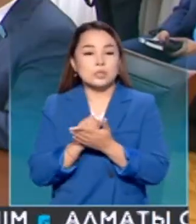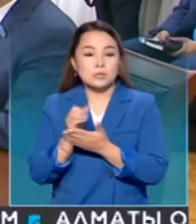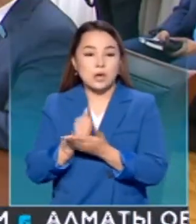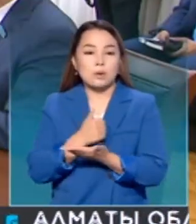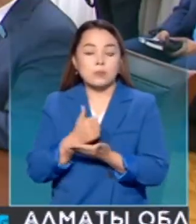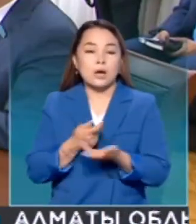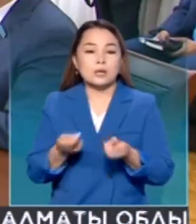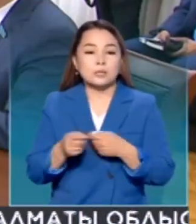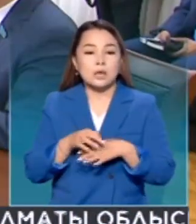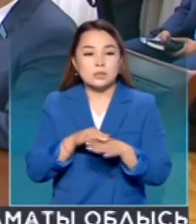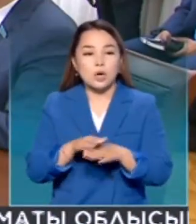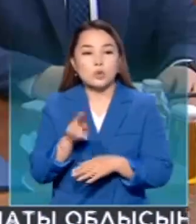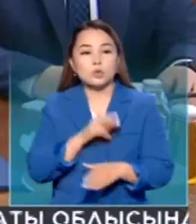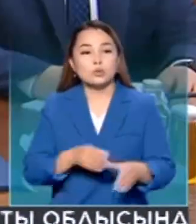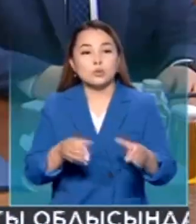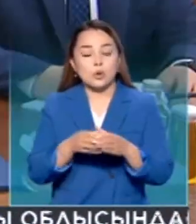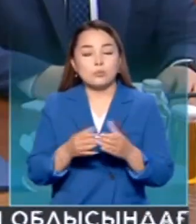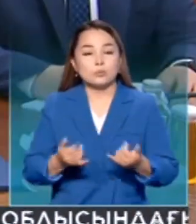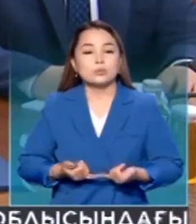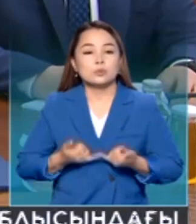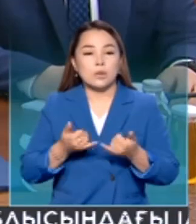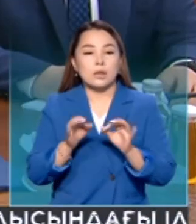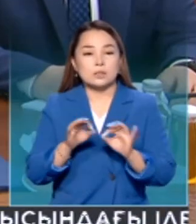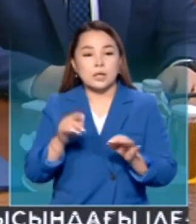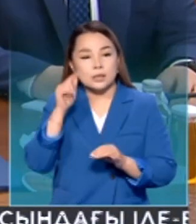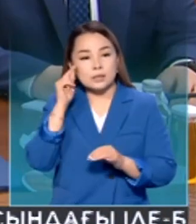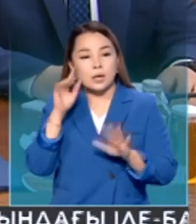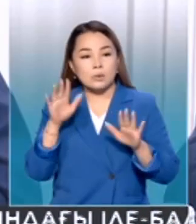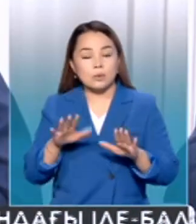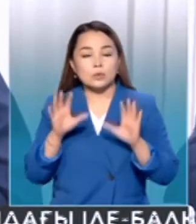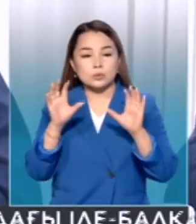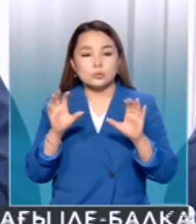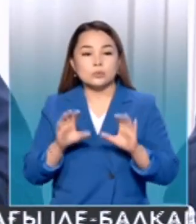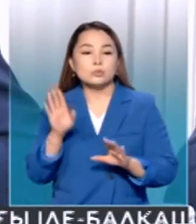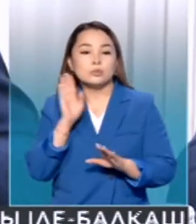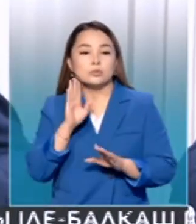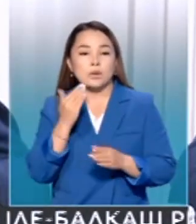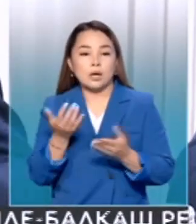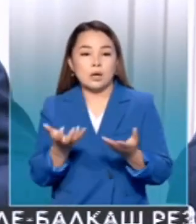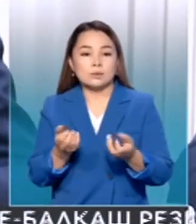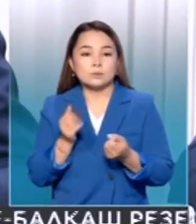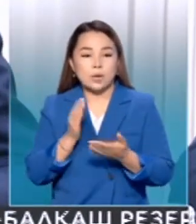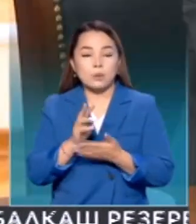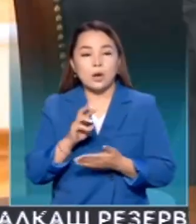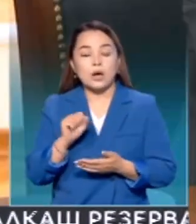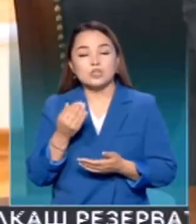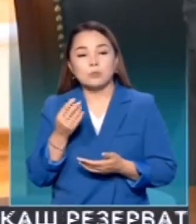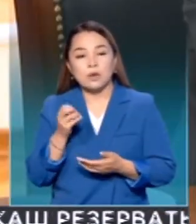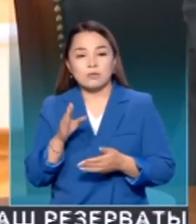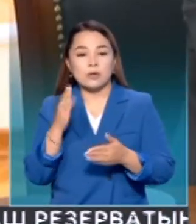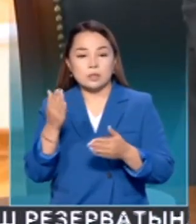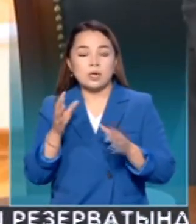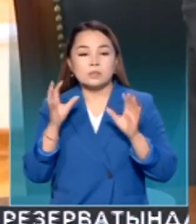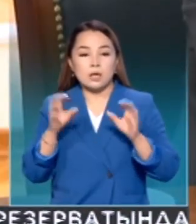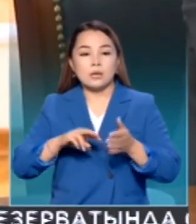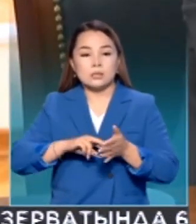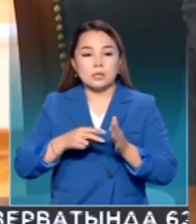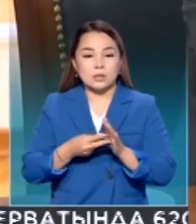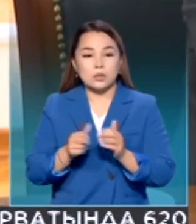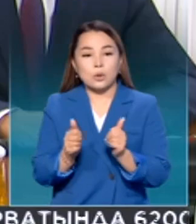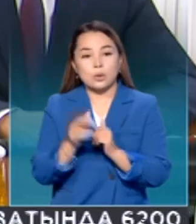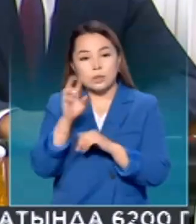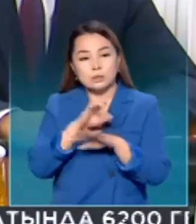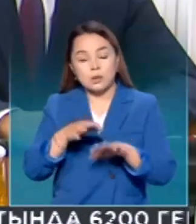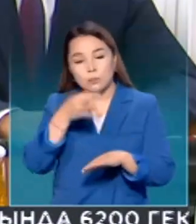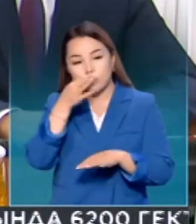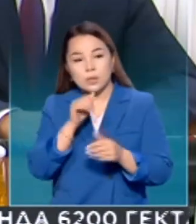басқару үшін арнайы жұмыс тобын құруды ұсынды. Қырғызстанда су кодексі жобасы қабылданған. Мәулен Әшімбаев заң шығару бойынша көрші елді